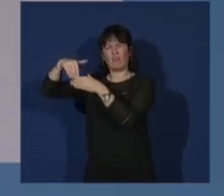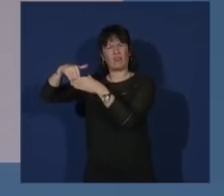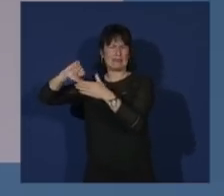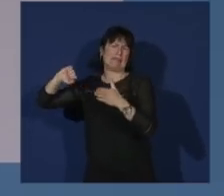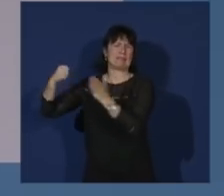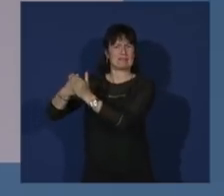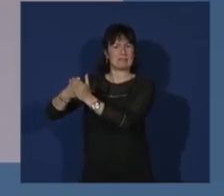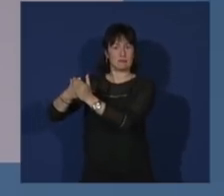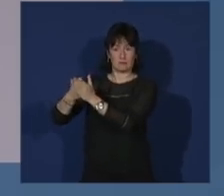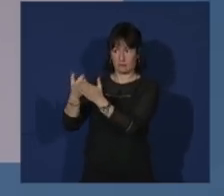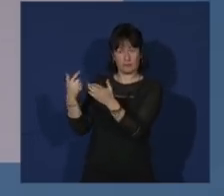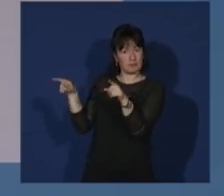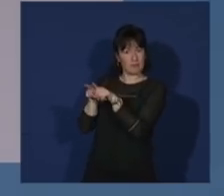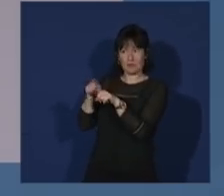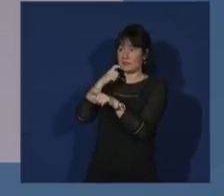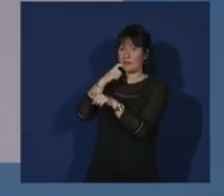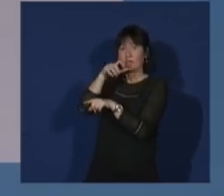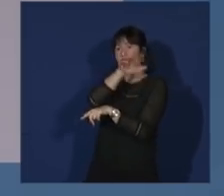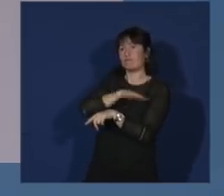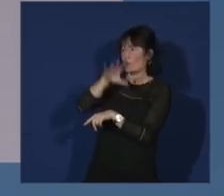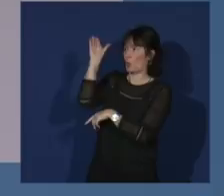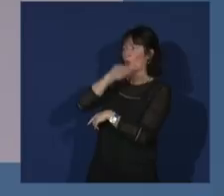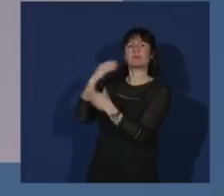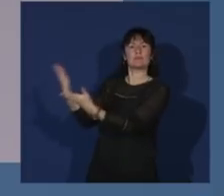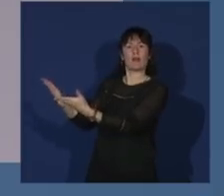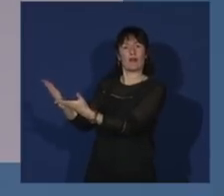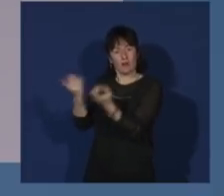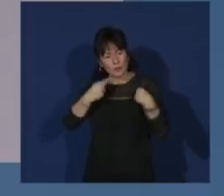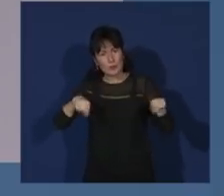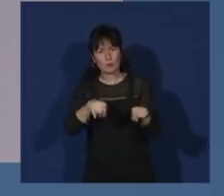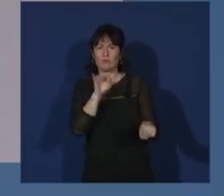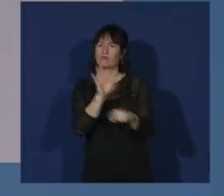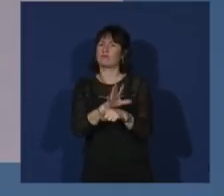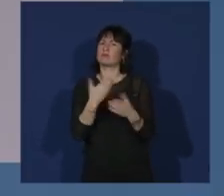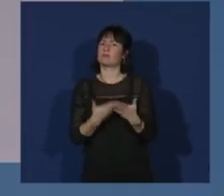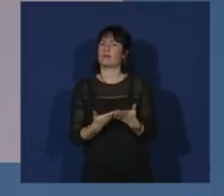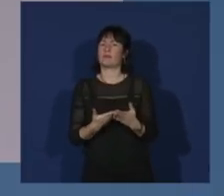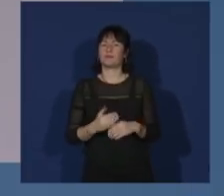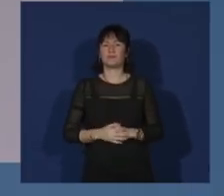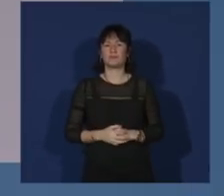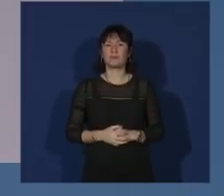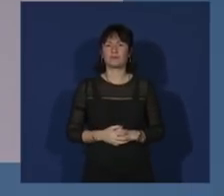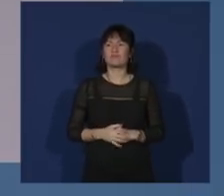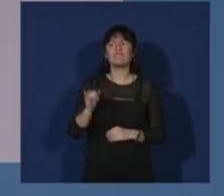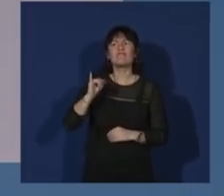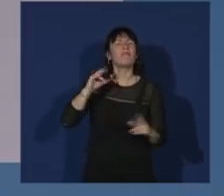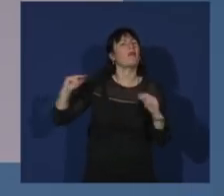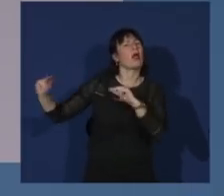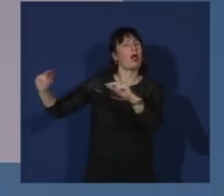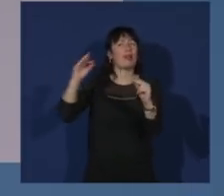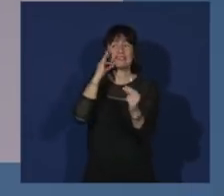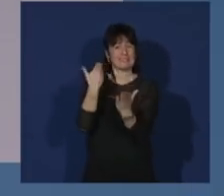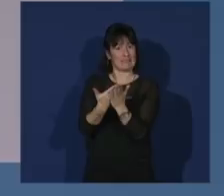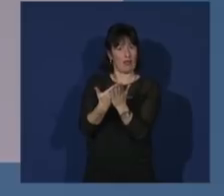sort, c'est-à-dire qu'ils ont fini aux oubliettes. Nous ne voulons pas cela. Et ceux qui disent cela de nous sont les